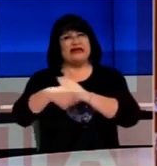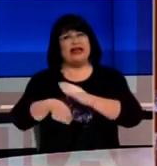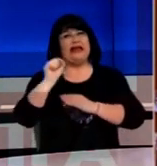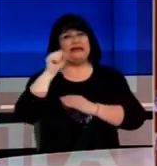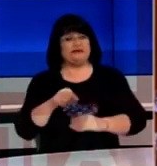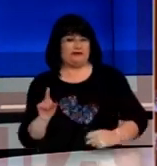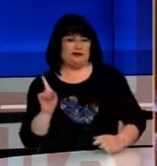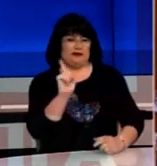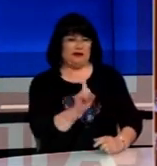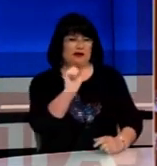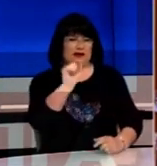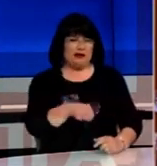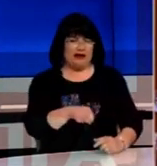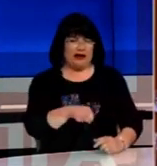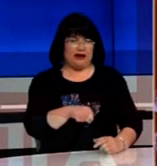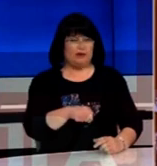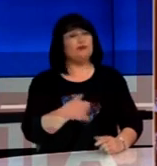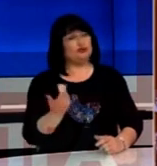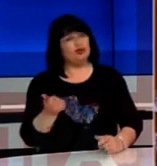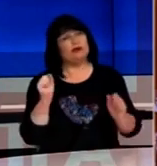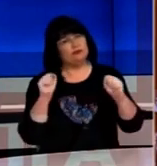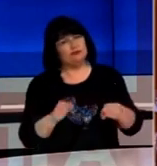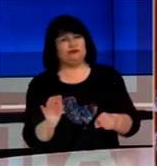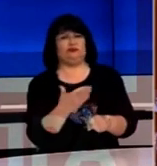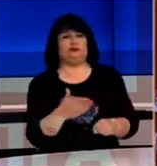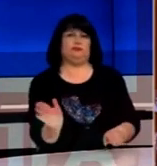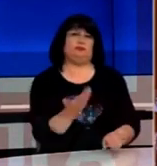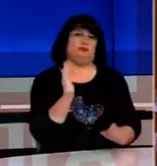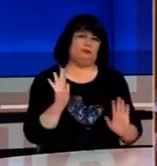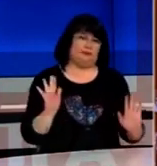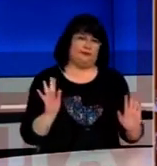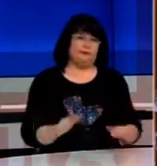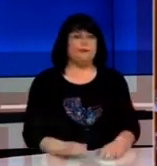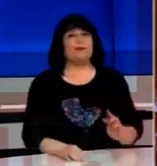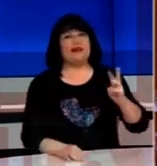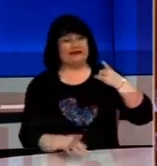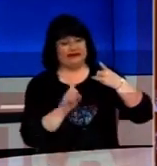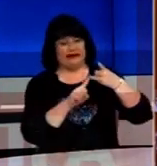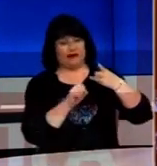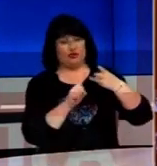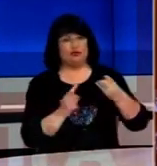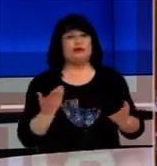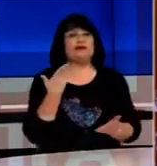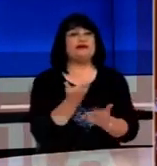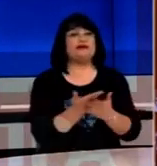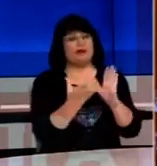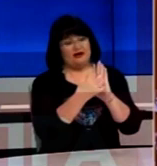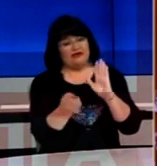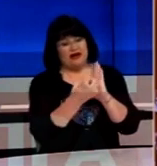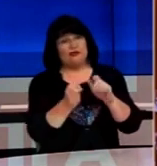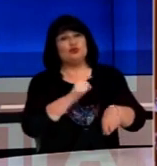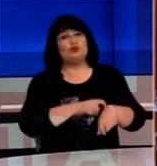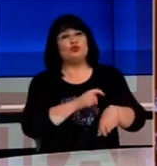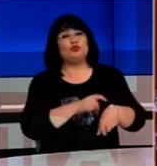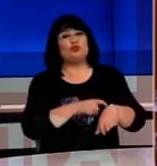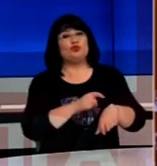του παριστάμενου εισαγγελέα πρωτοδικών. Τρίτον, ζητήσαμε την απόσυρση εδώ και τώρα